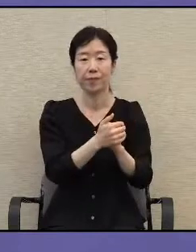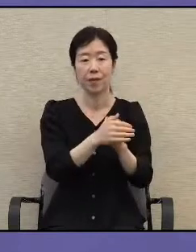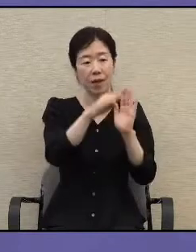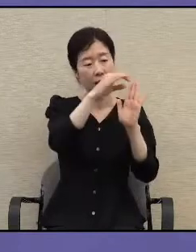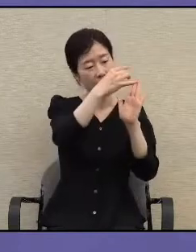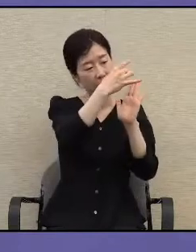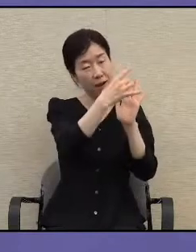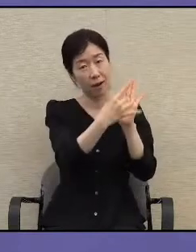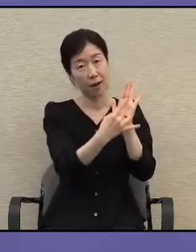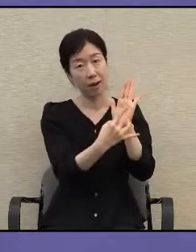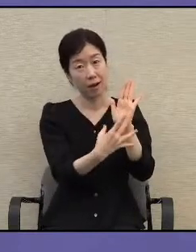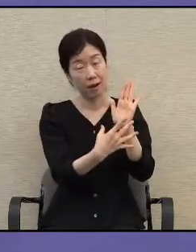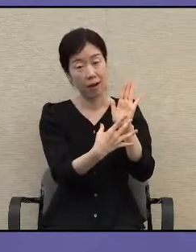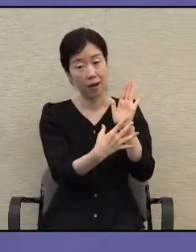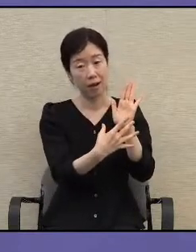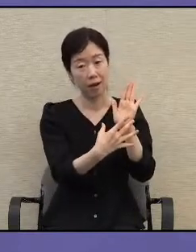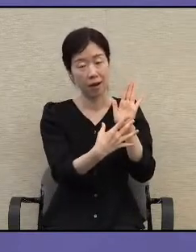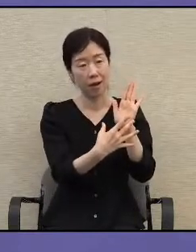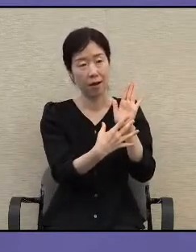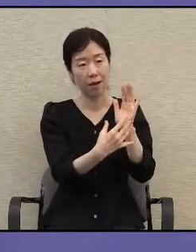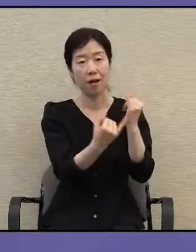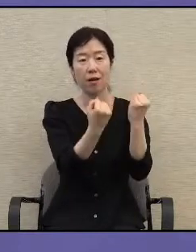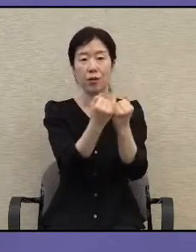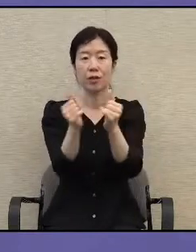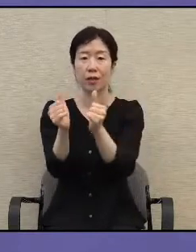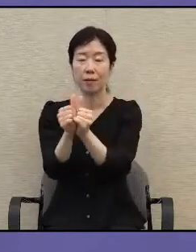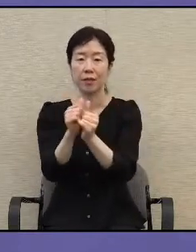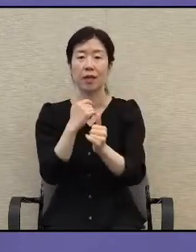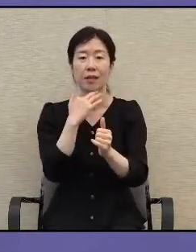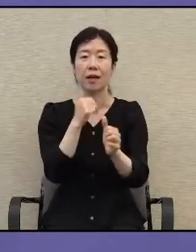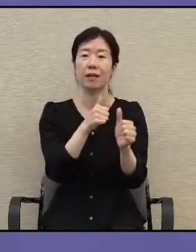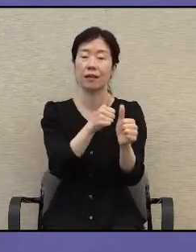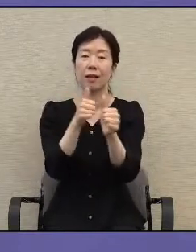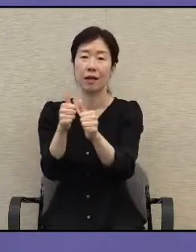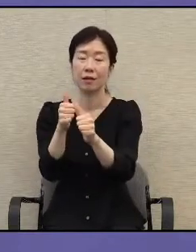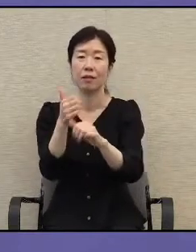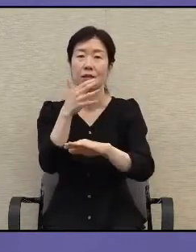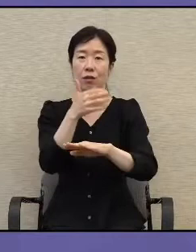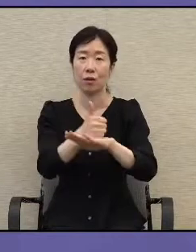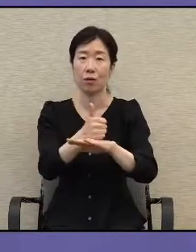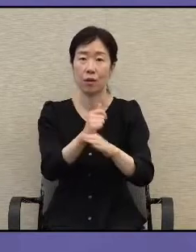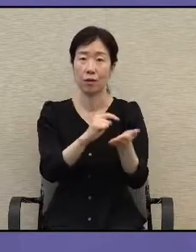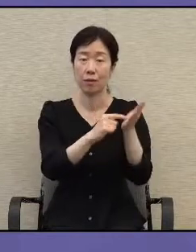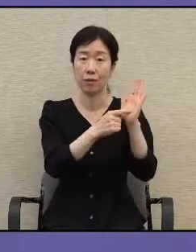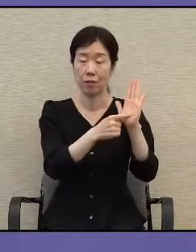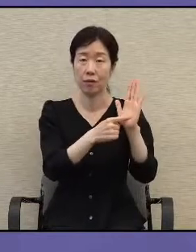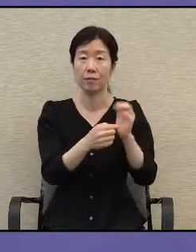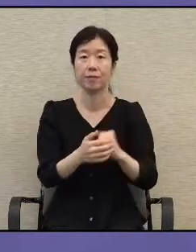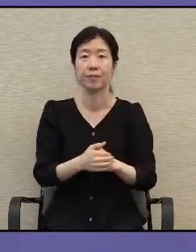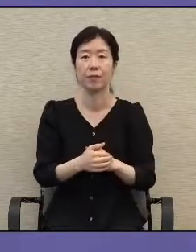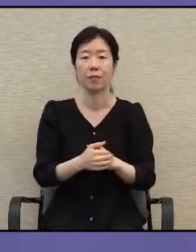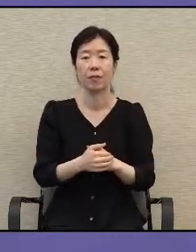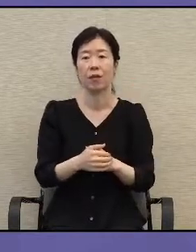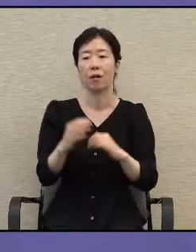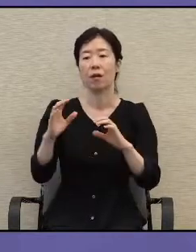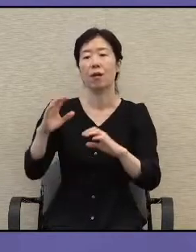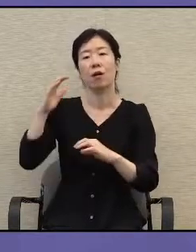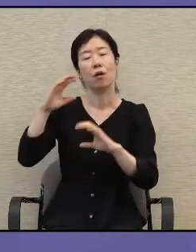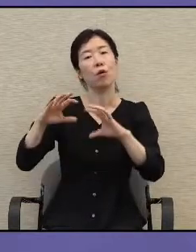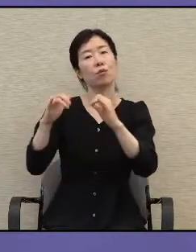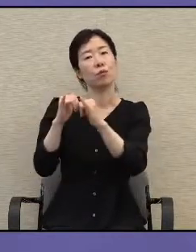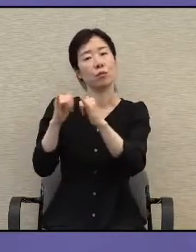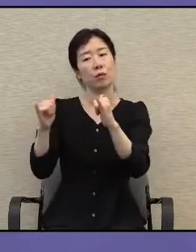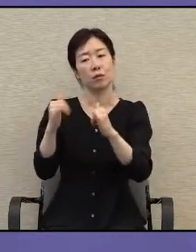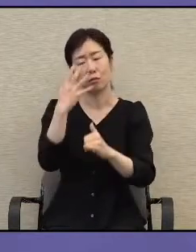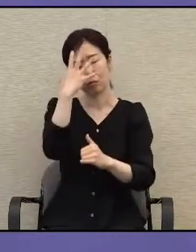영역들은 여러분들 또한 많이 공감이 되시는 영역이라고 생각이 듭니다. 따라서 지금 국민들이 경험하고 있는 어떤 이런 우울감의 추이는